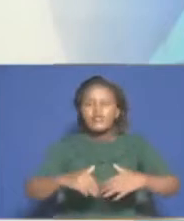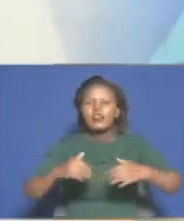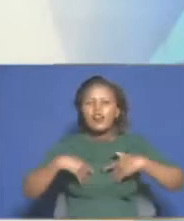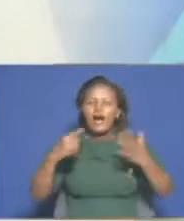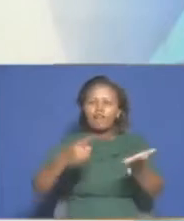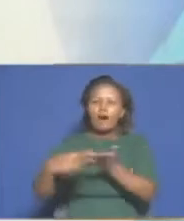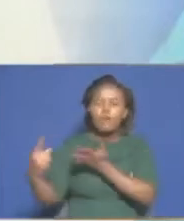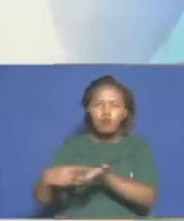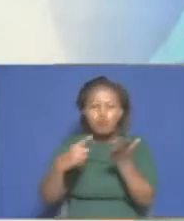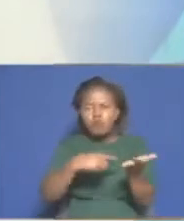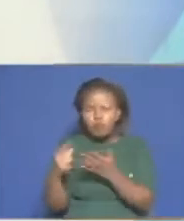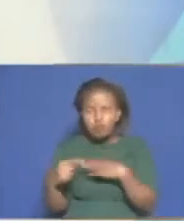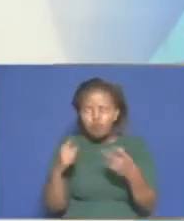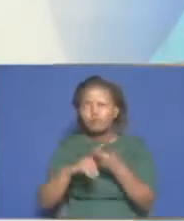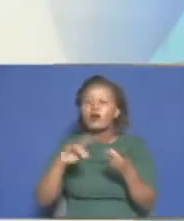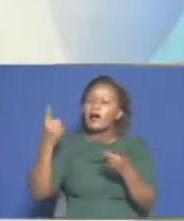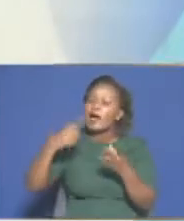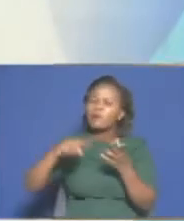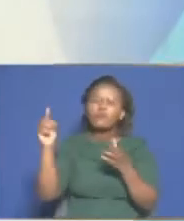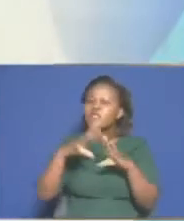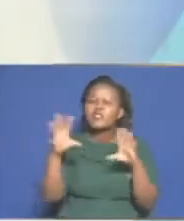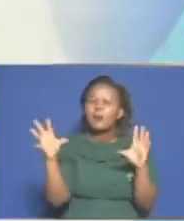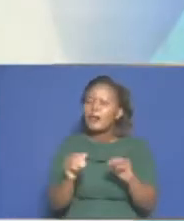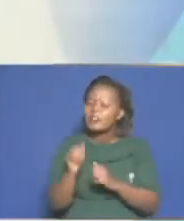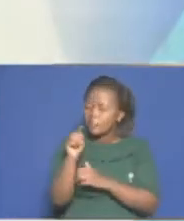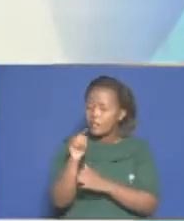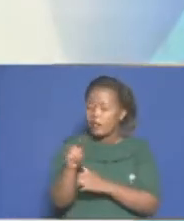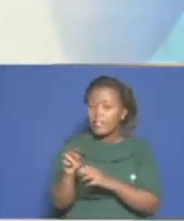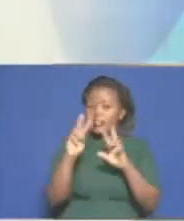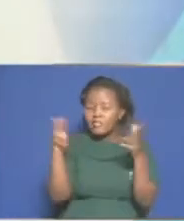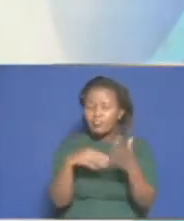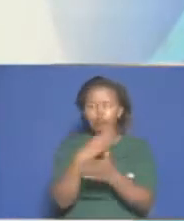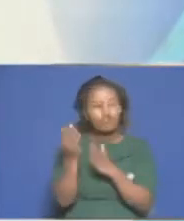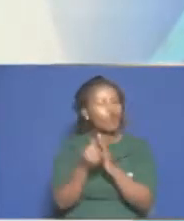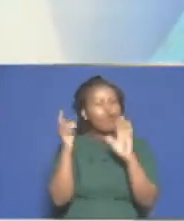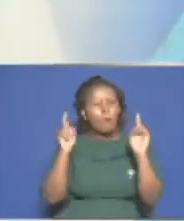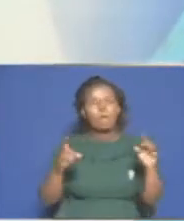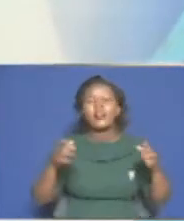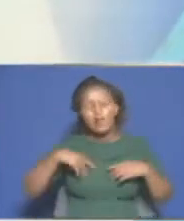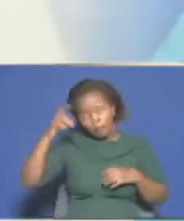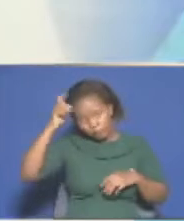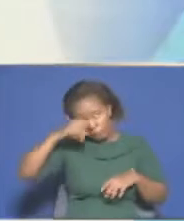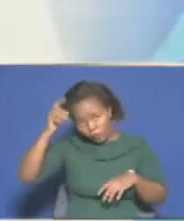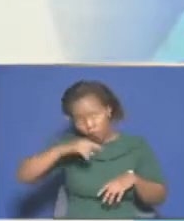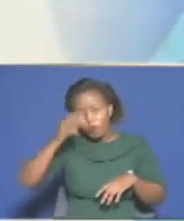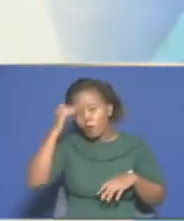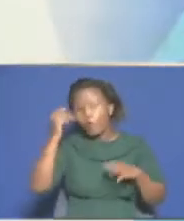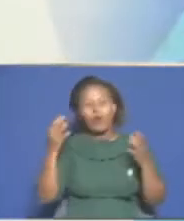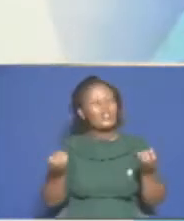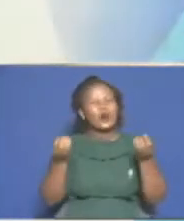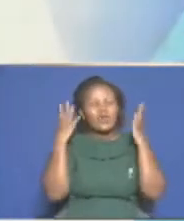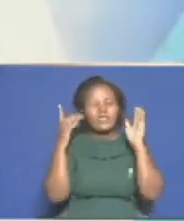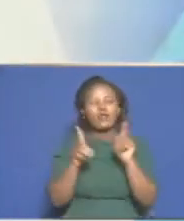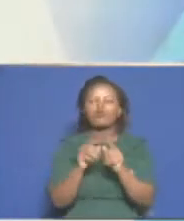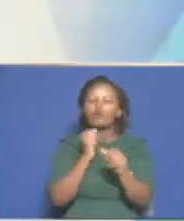mambo ya kupitisha bajeti. Haya ni mambo ambayo yanahitaji ujuzi wa kielimu ili uweze kuelewa ya kwamba na ku make